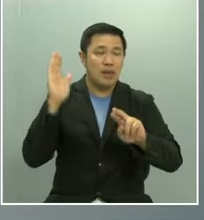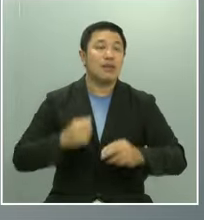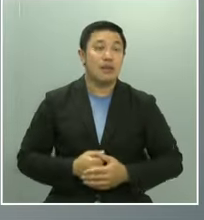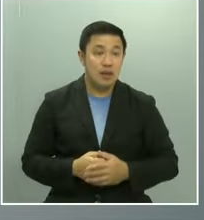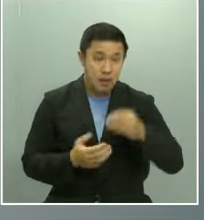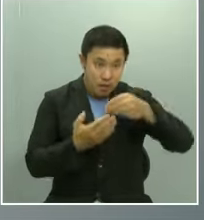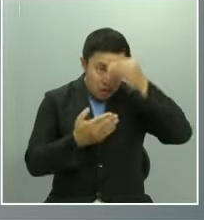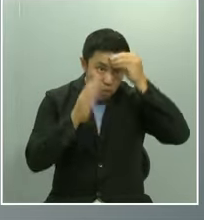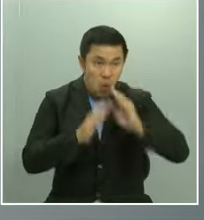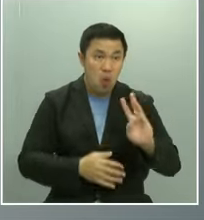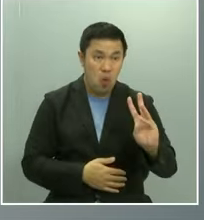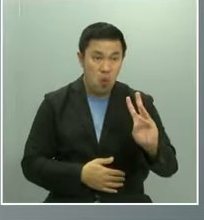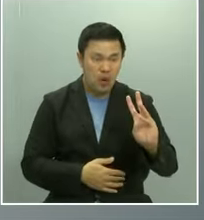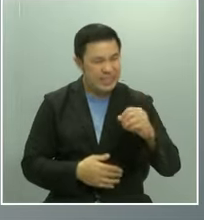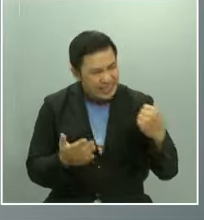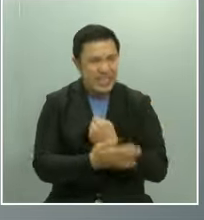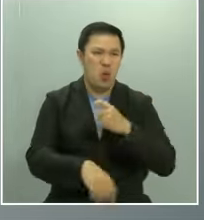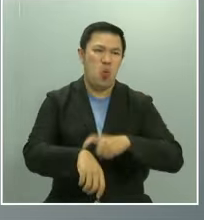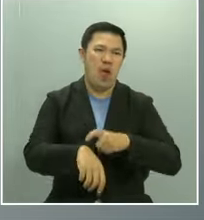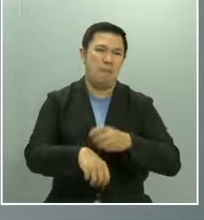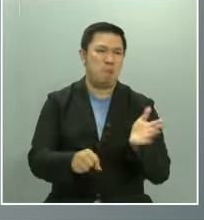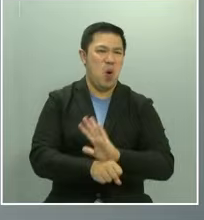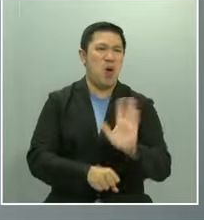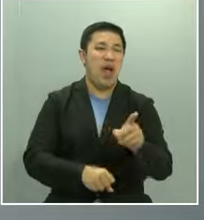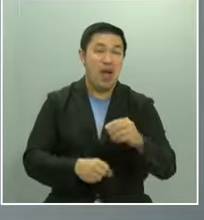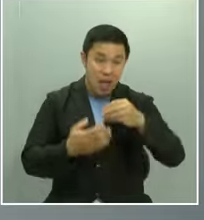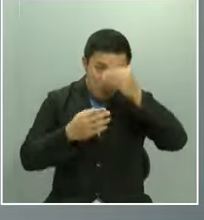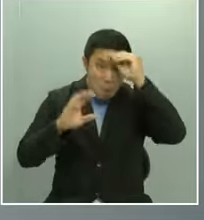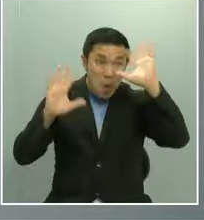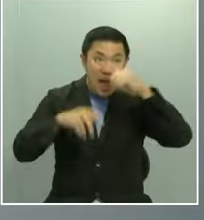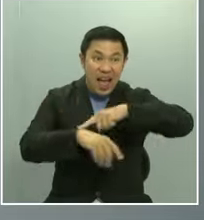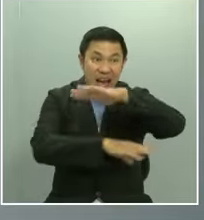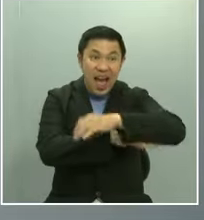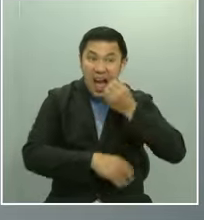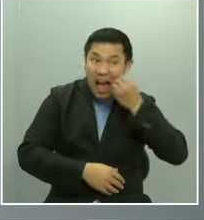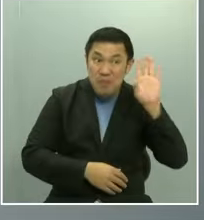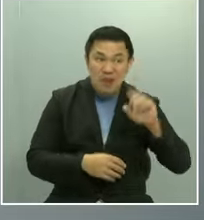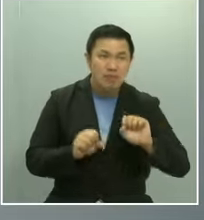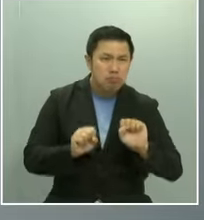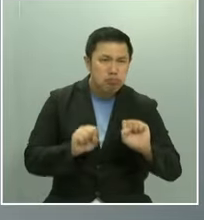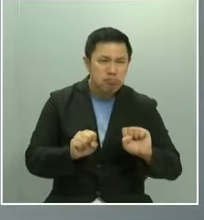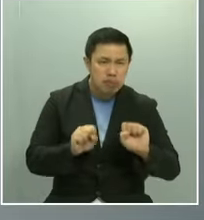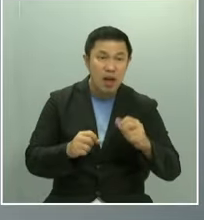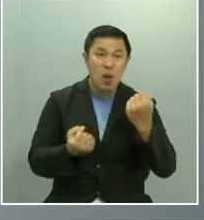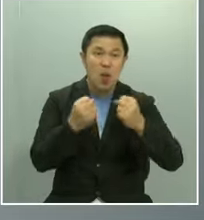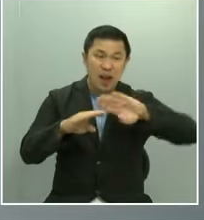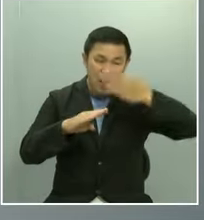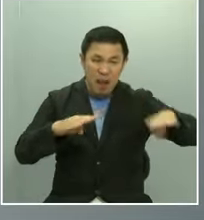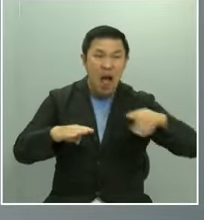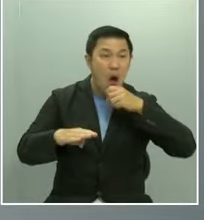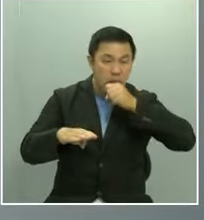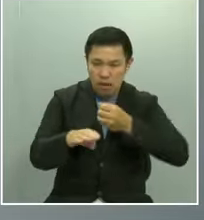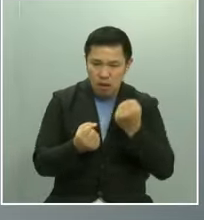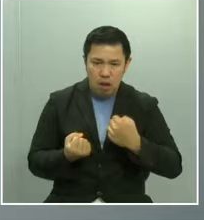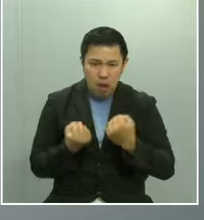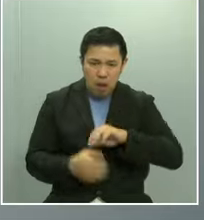า6คนแหมน่าเสียดายเวลาไม่พอเลิกเรียนตอนที่กำลังจะกลับบ้านขี่ตามหลังกระบะบรรทุกอ้อยจู่ๆเลี้ยวขวา